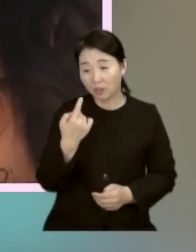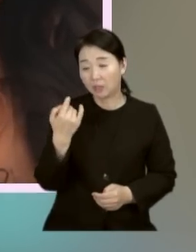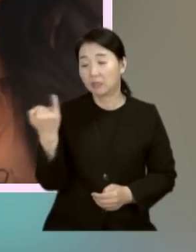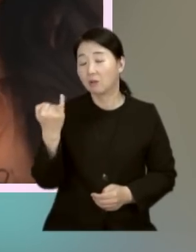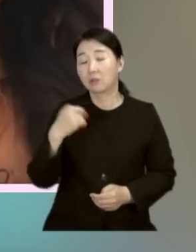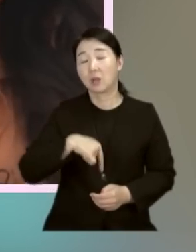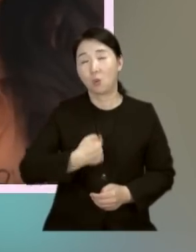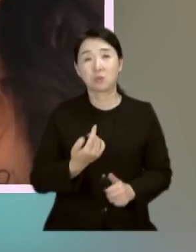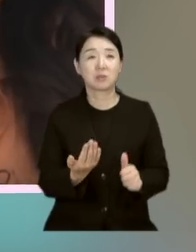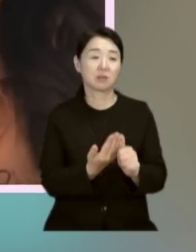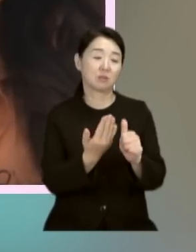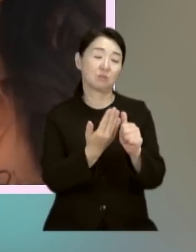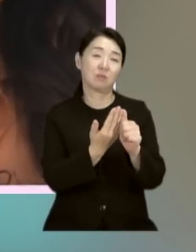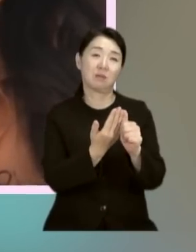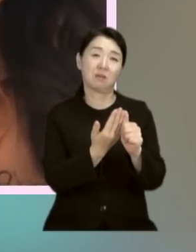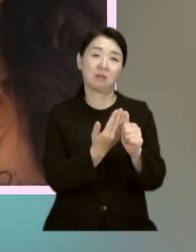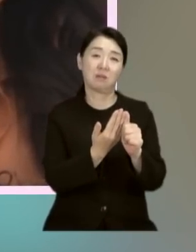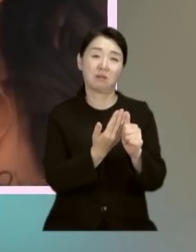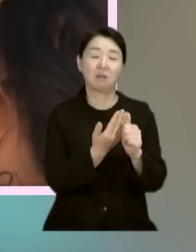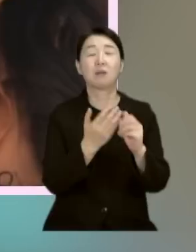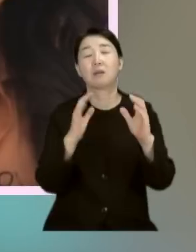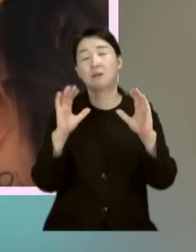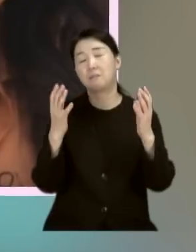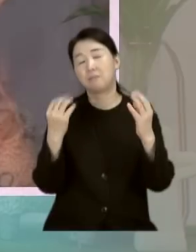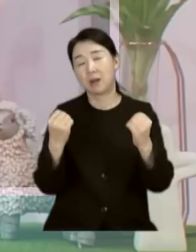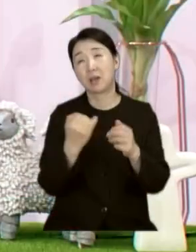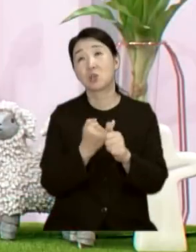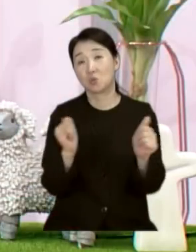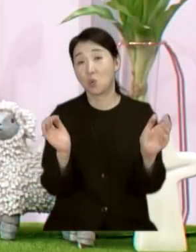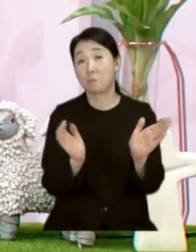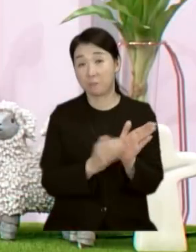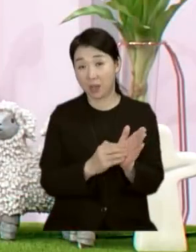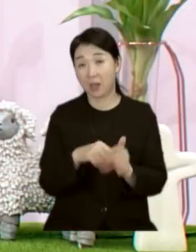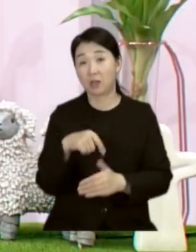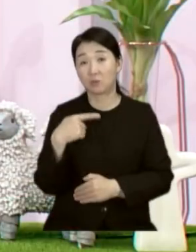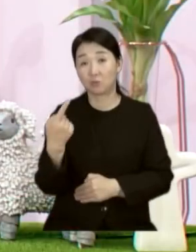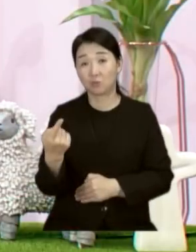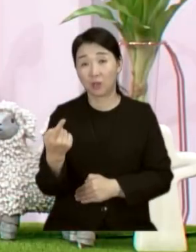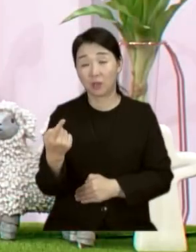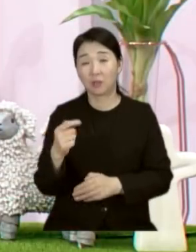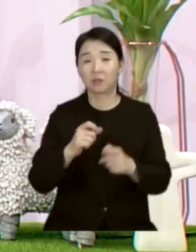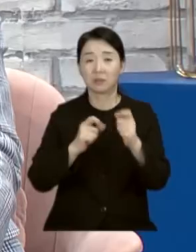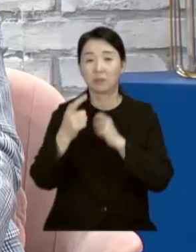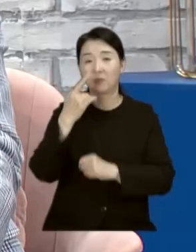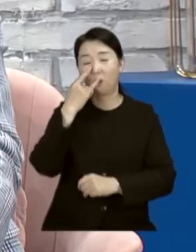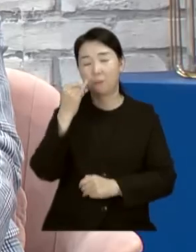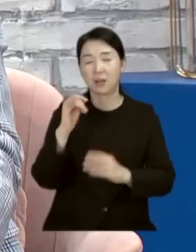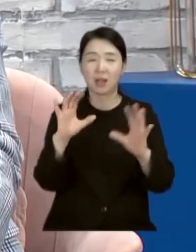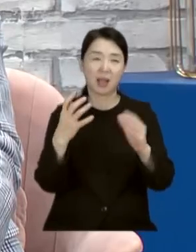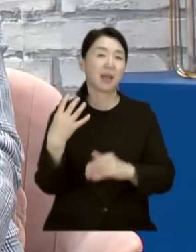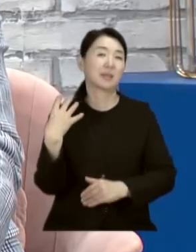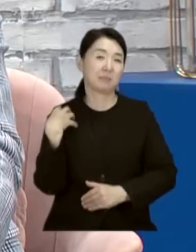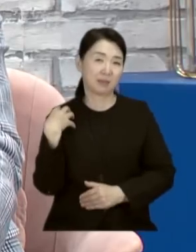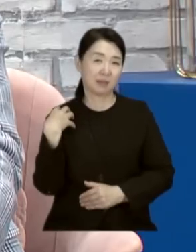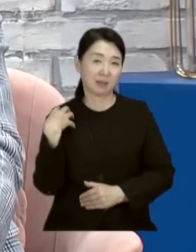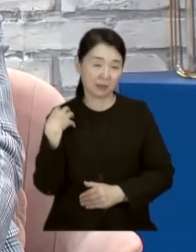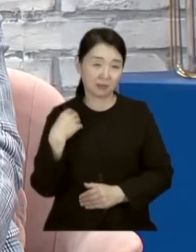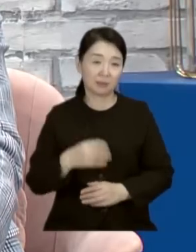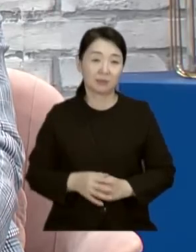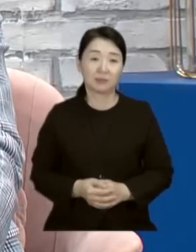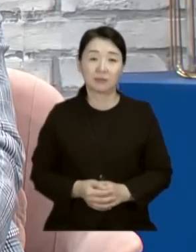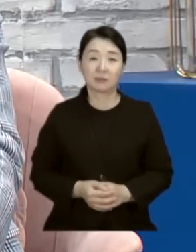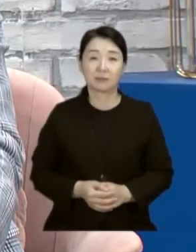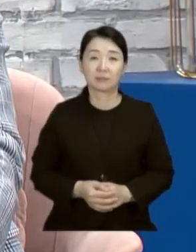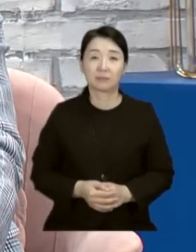싱글맘들이 아이를 키우시는 분들이 의외로 네. 많아요. 네. 왜냐면 이제 이혼하시고 나서 주위에. 이제 거의 다 엄마들이 네.